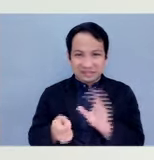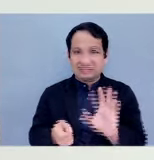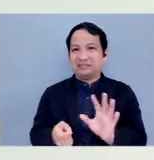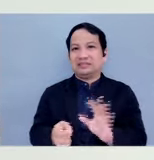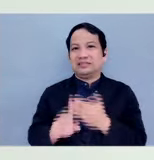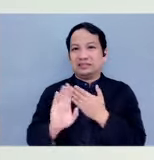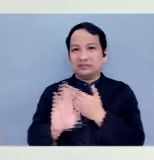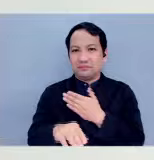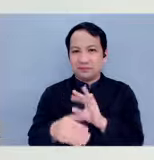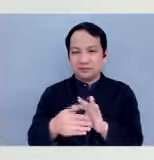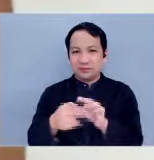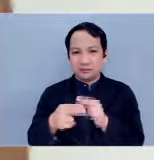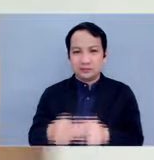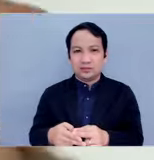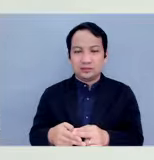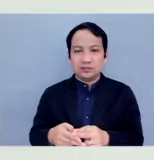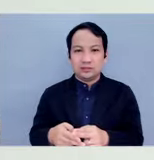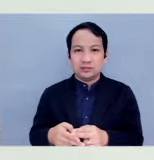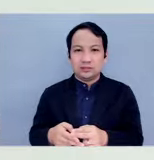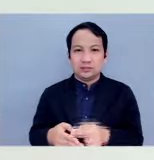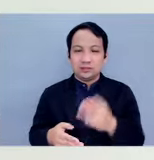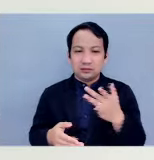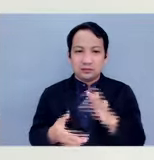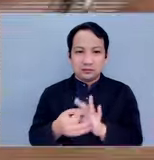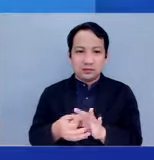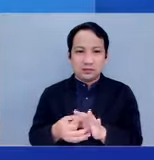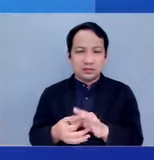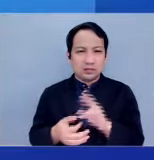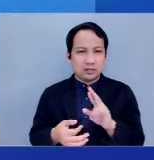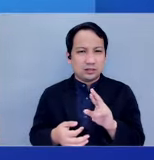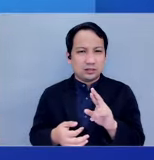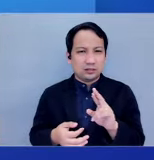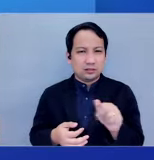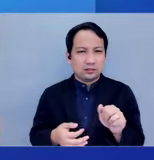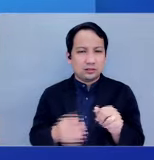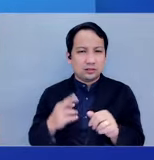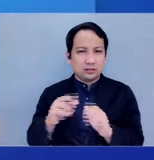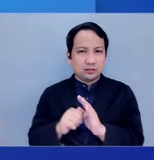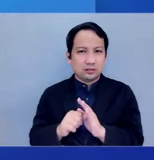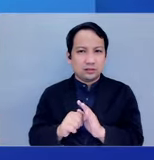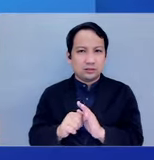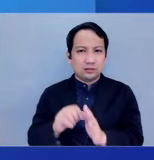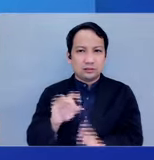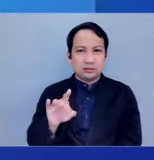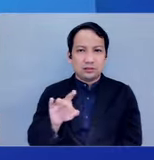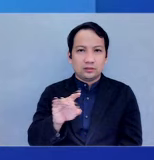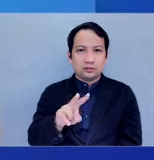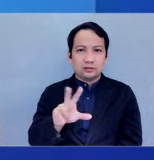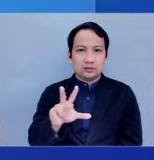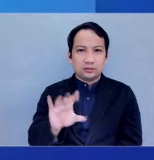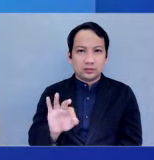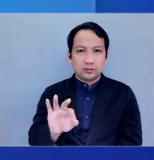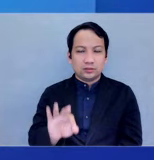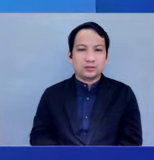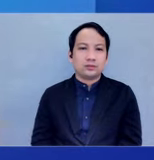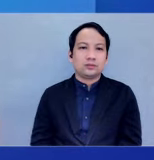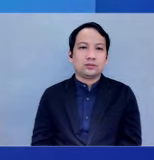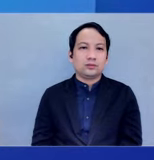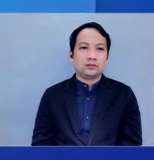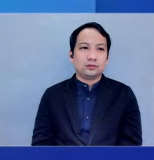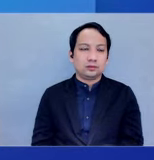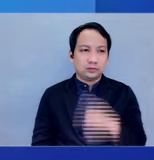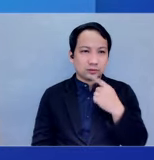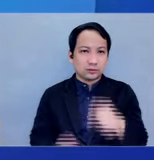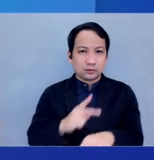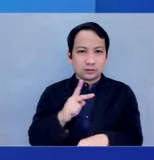kanyang apelyido sa pagkadalaga. Ayon kasi sa Republic Act No. 8239 o ang Philippine